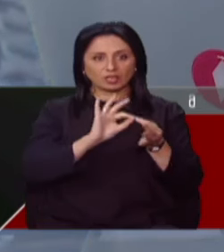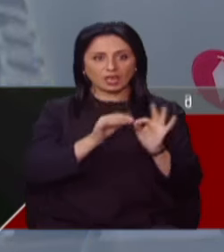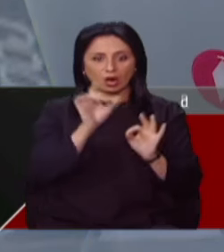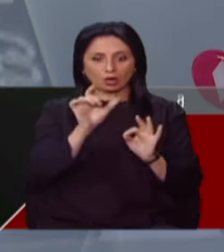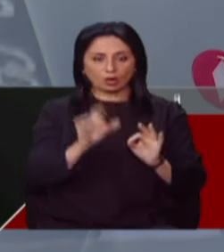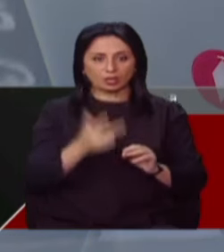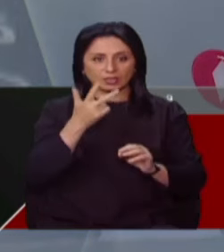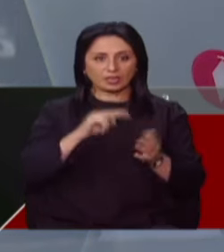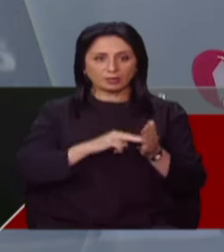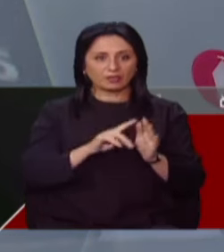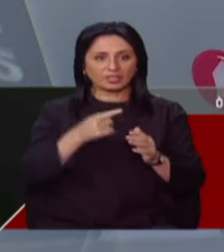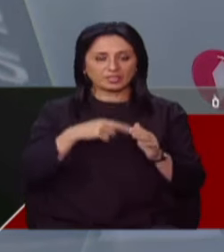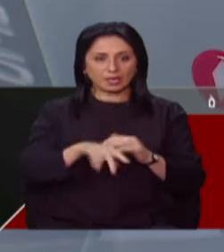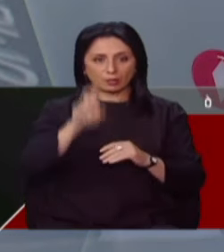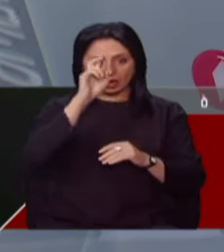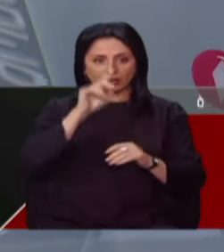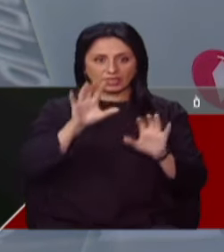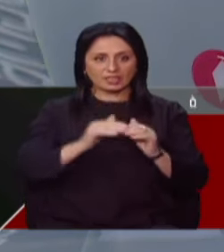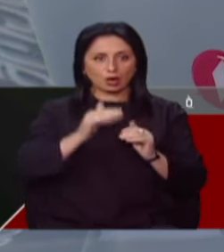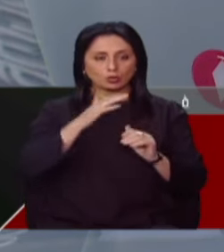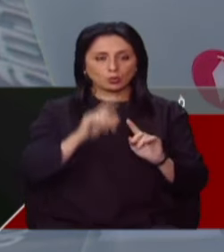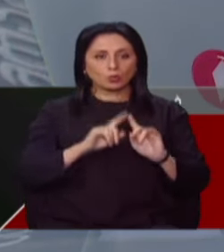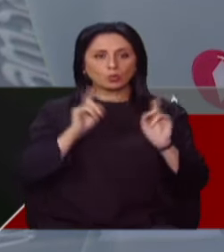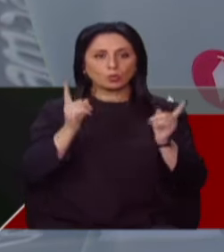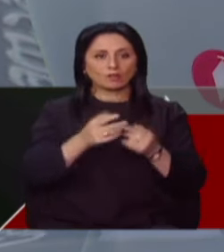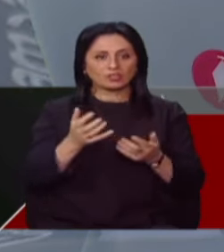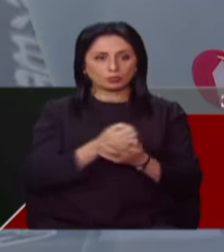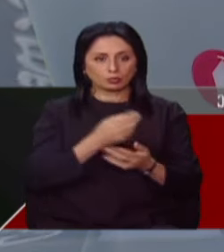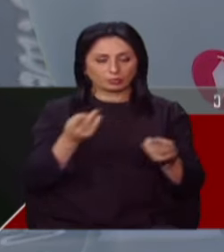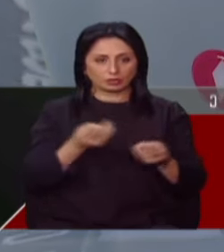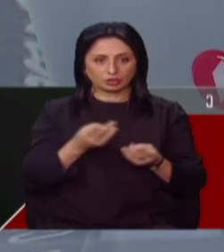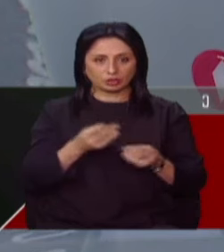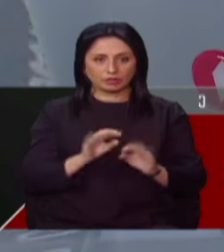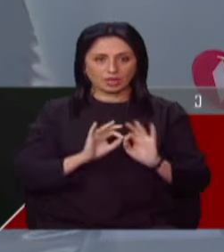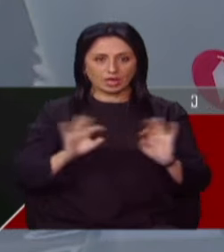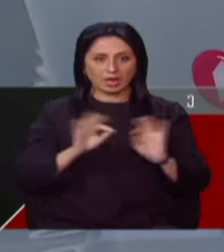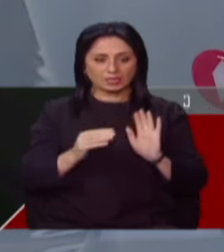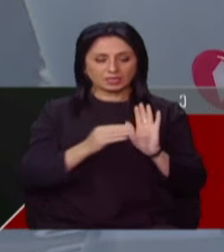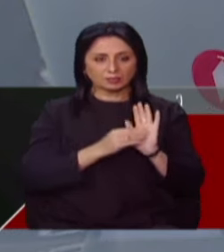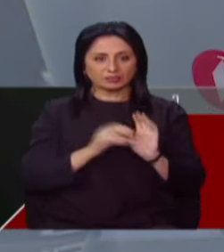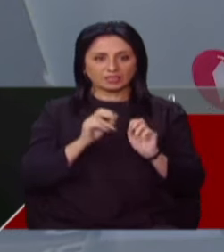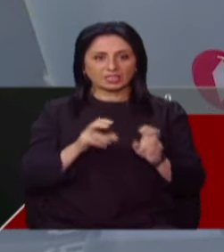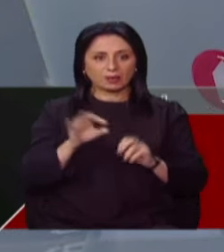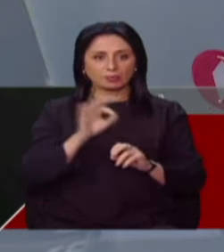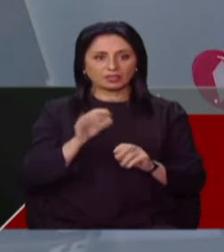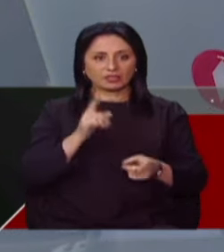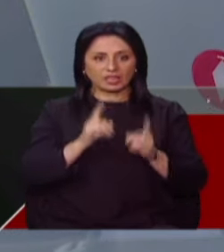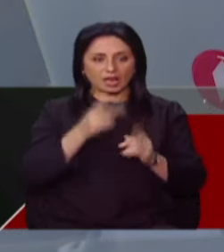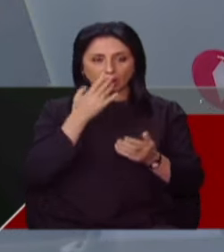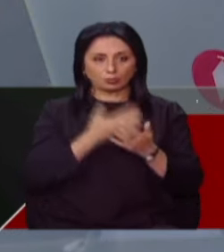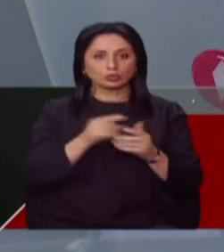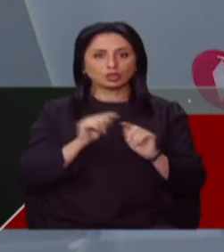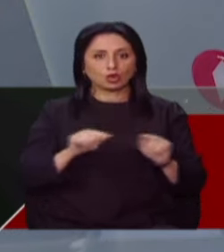დაკონკრეტებულია სამი გეგმა, რის გამოც ხელისუფლება საკონსტიტუციო უმრავლესობის მოპოვება სჭირდება. განცხადებაში მითითებულ საფრთხეებს ირეალურად